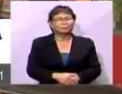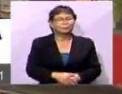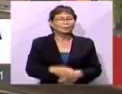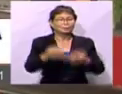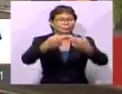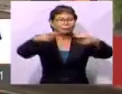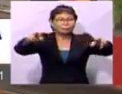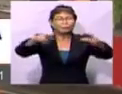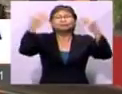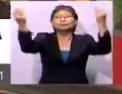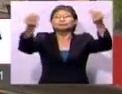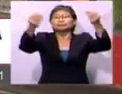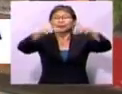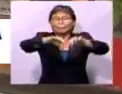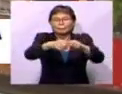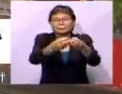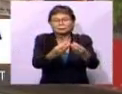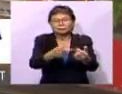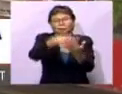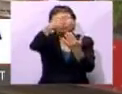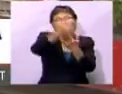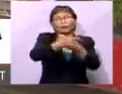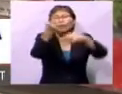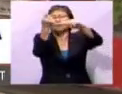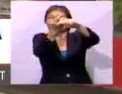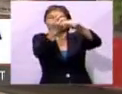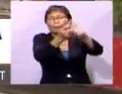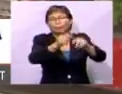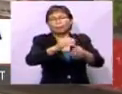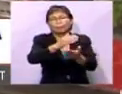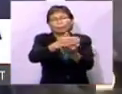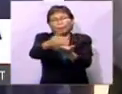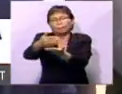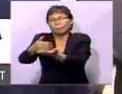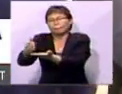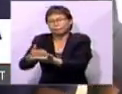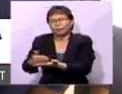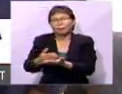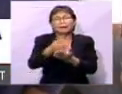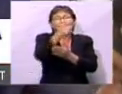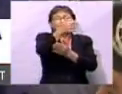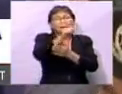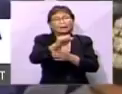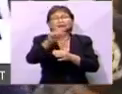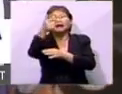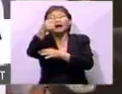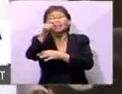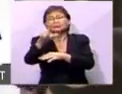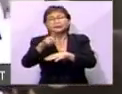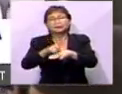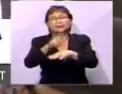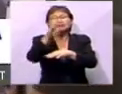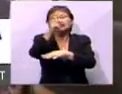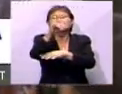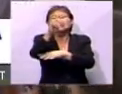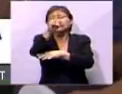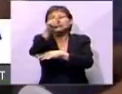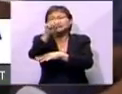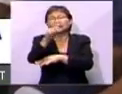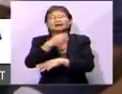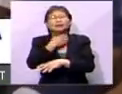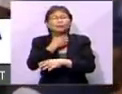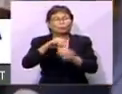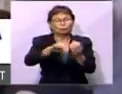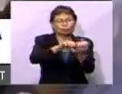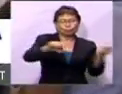Beliau merasmikan Majlis Pecah Tanah Projek Pembinaan Pengagihan Gas Asli di Lembah Kinta, Meru, Ipoh. Projek sambungan paip gas